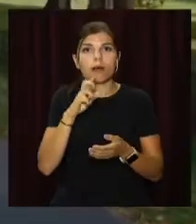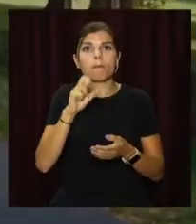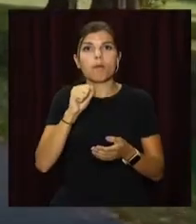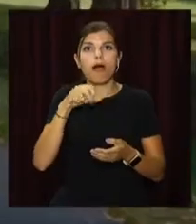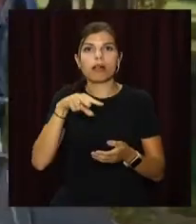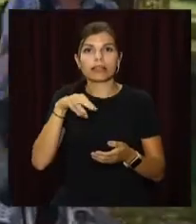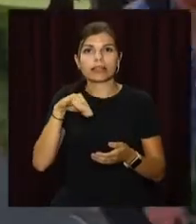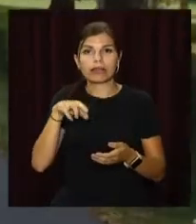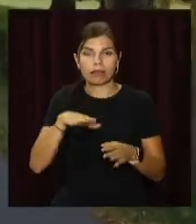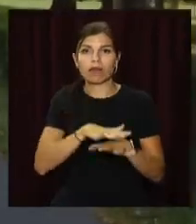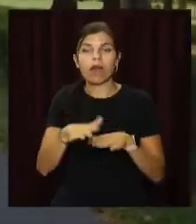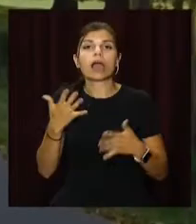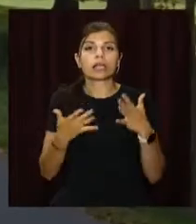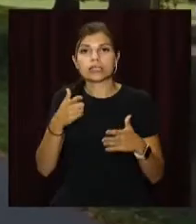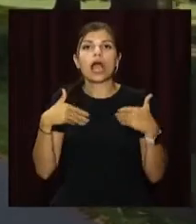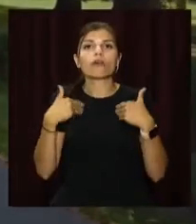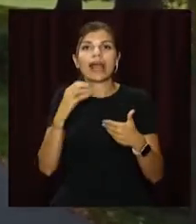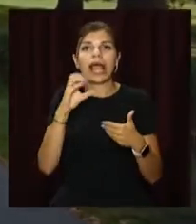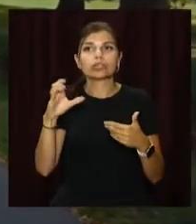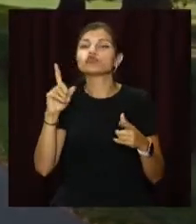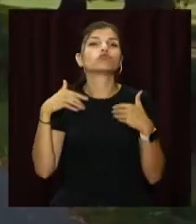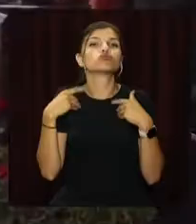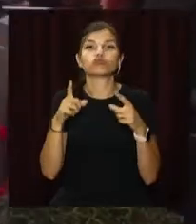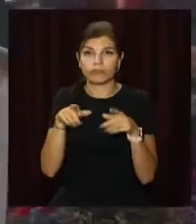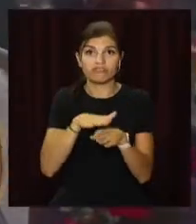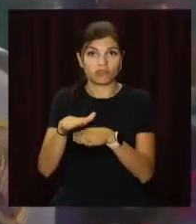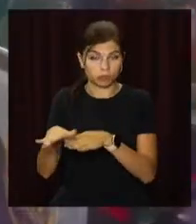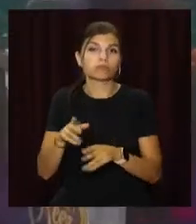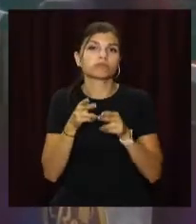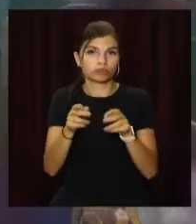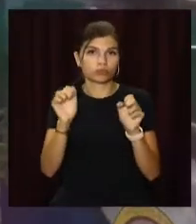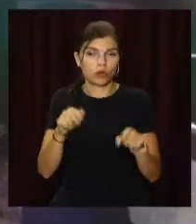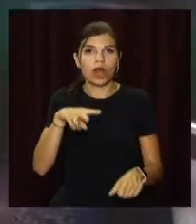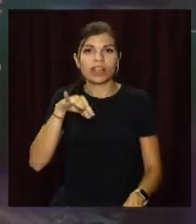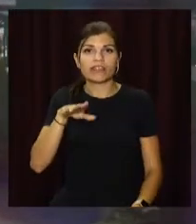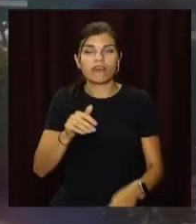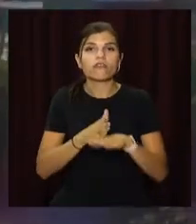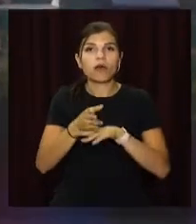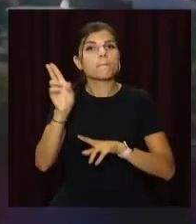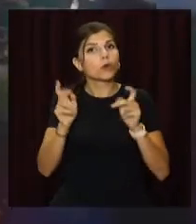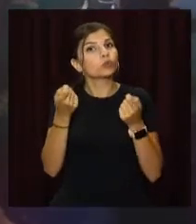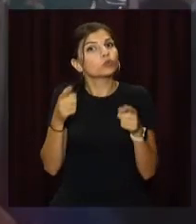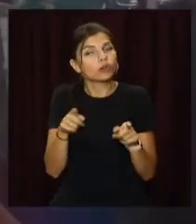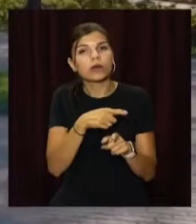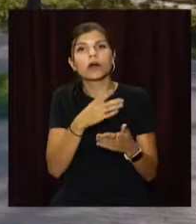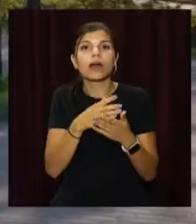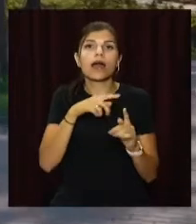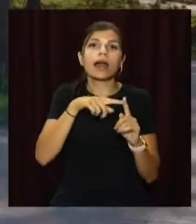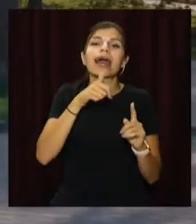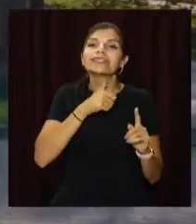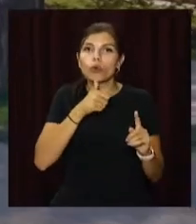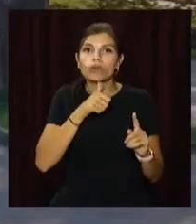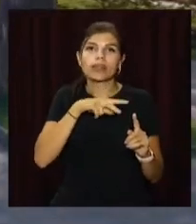можливий у разі виконання рекомендацій Ради ЄС. Очільник відомства наголосив, у Литві правила в'їзду дещо інші, ніж у Латвії та